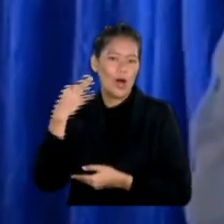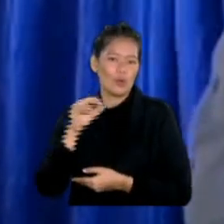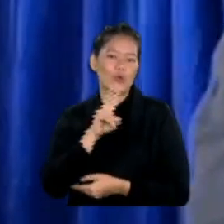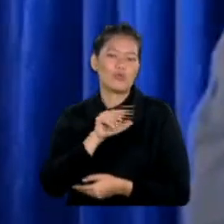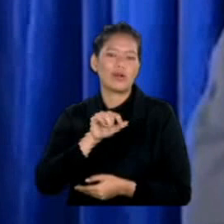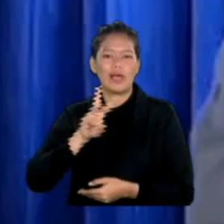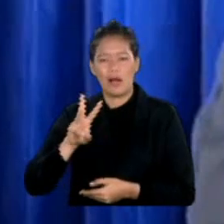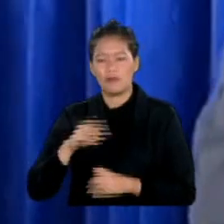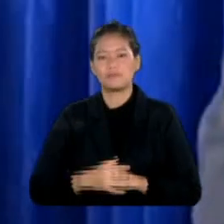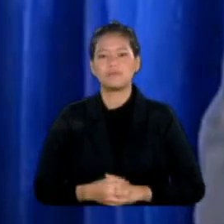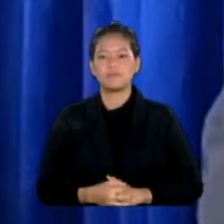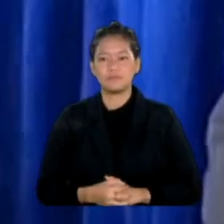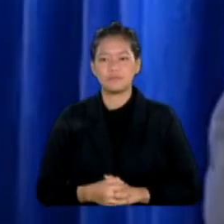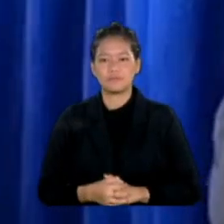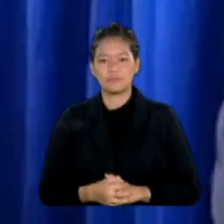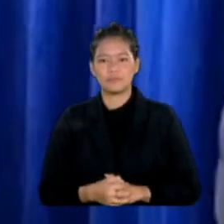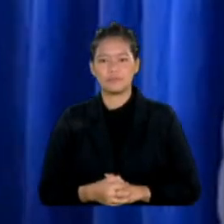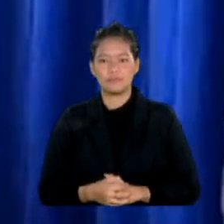2023